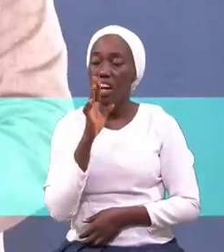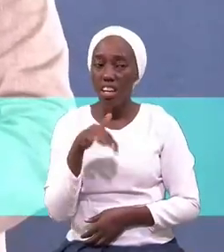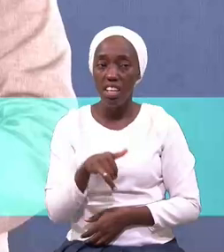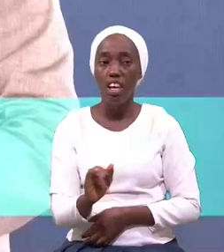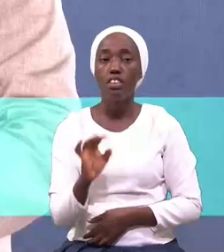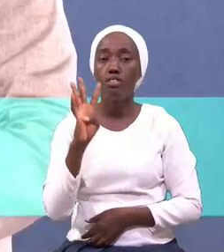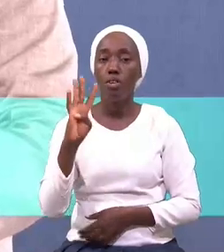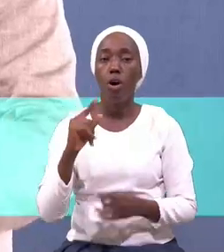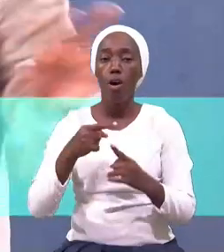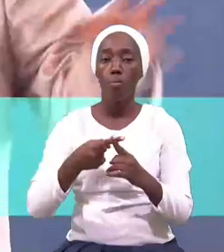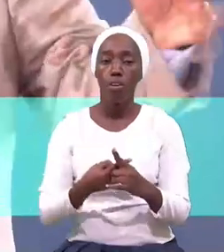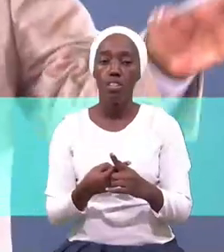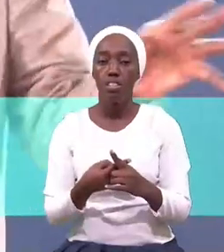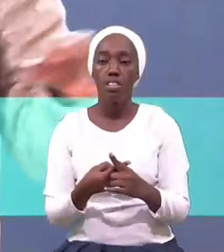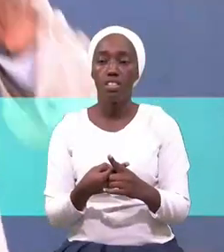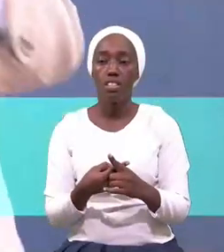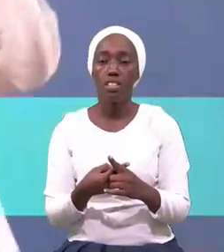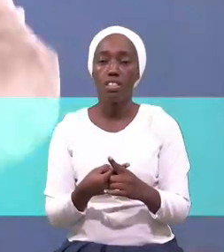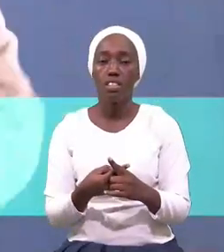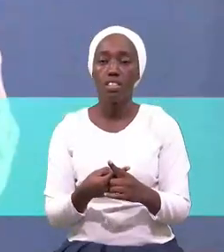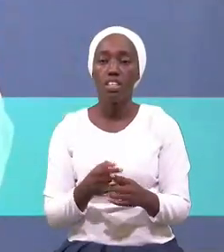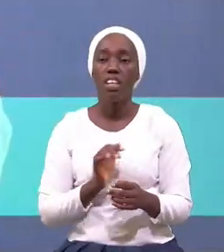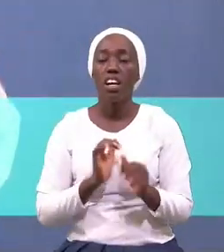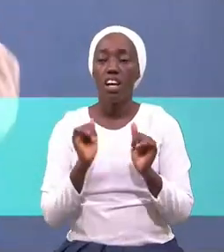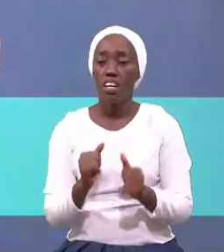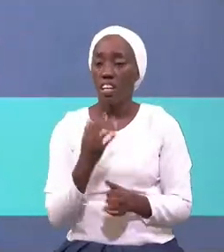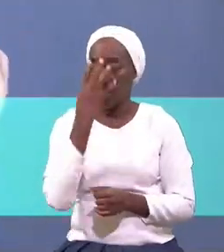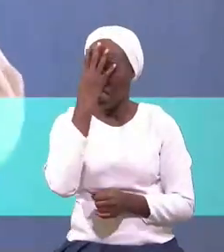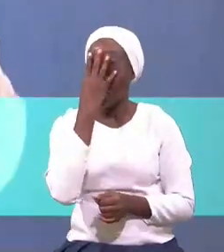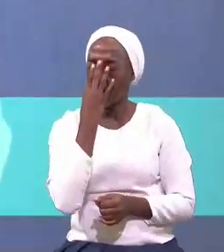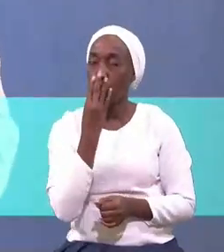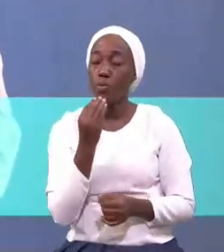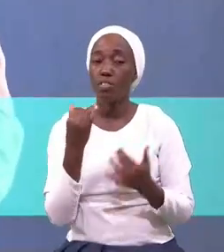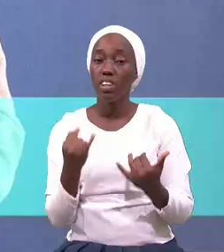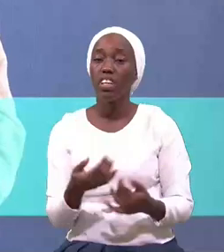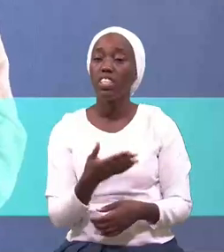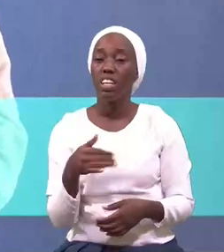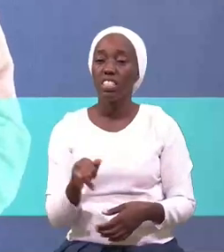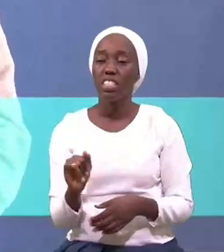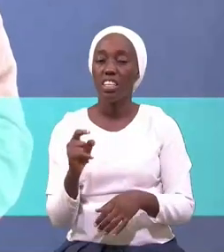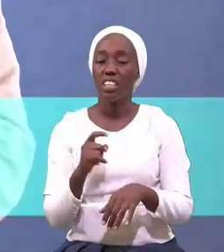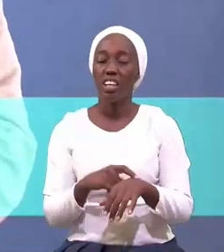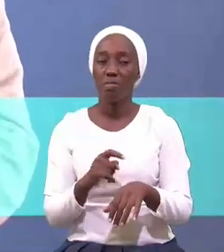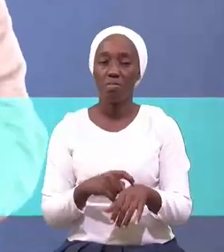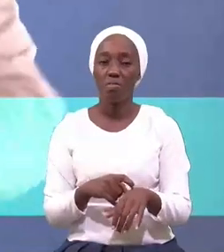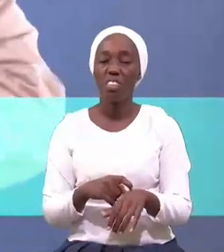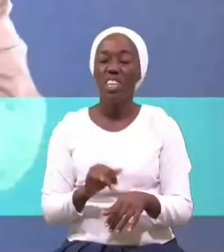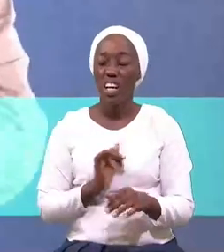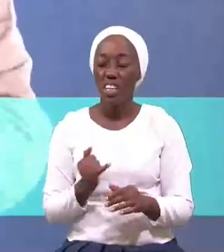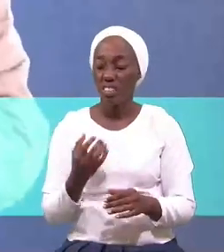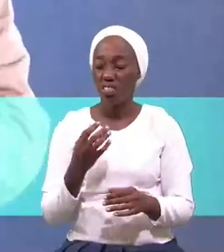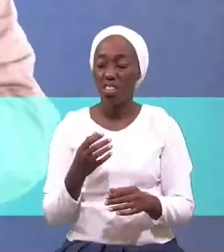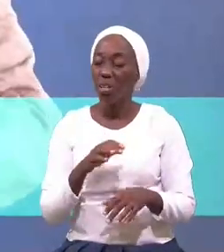34. Ne dites-vous pas qu'il y a encore 4 moissons. Verset 35, je peux dormir maintenant. Il y a encore du temps. Non, ne le dis pas. Jean